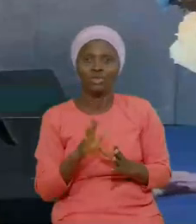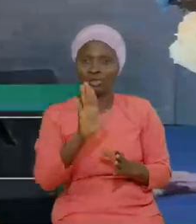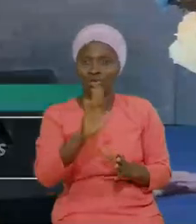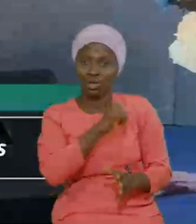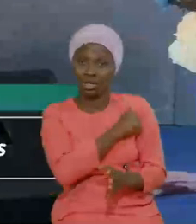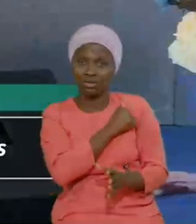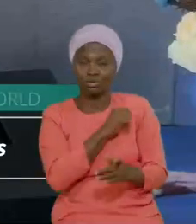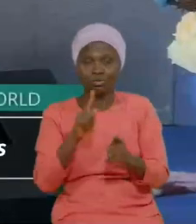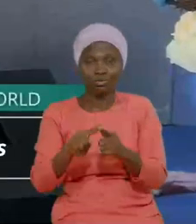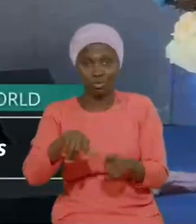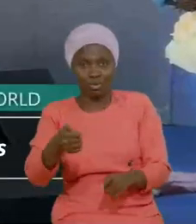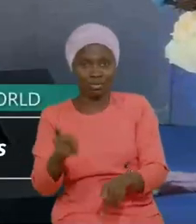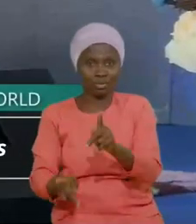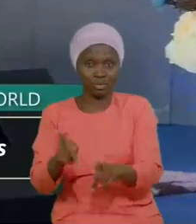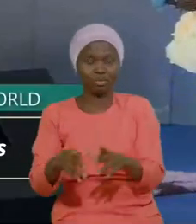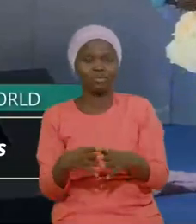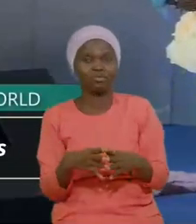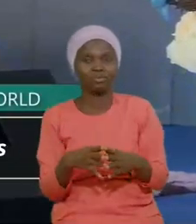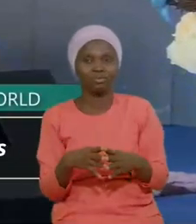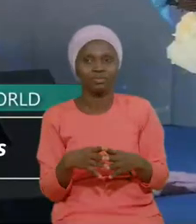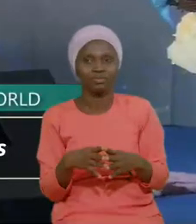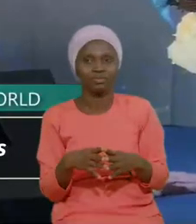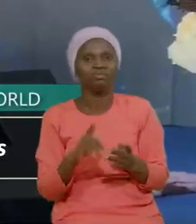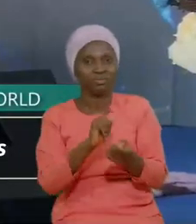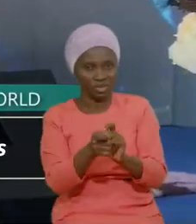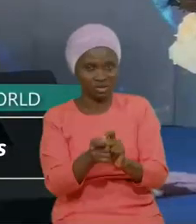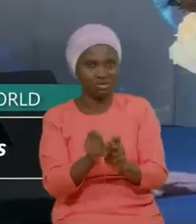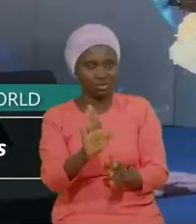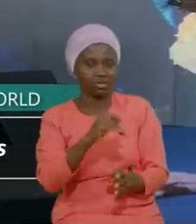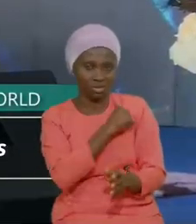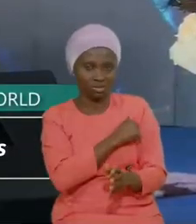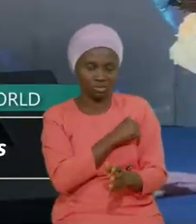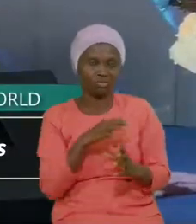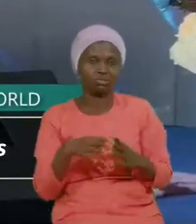Change ton attitude. Ton attitude envers les gens.